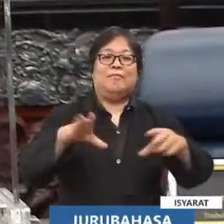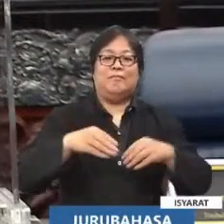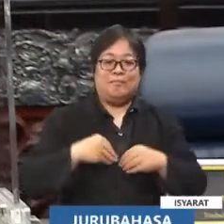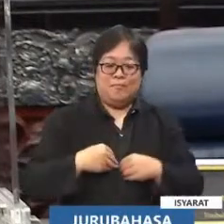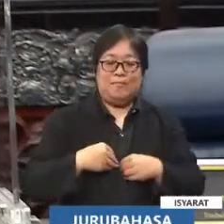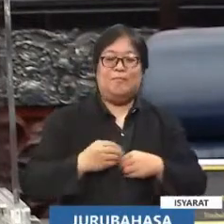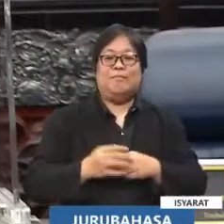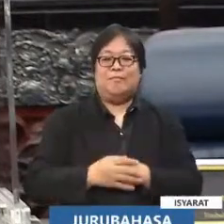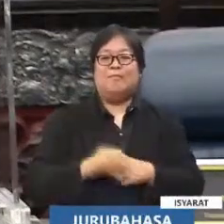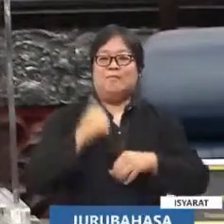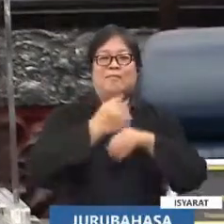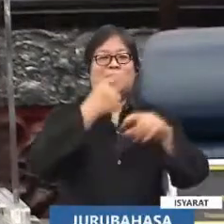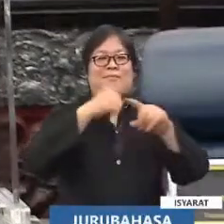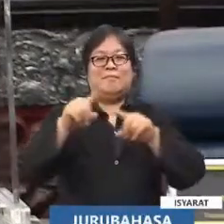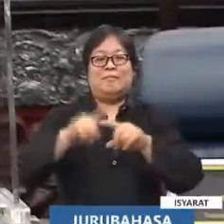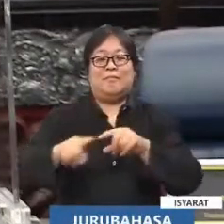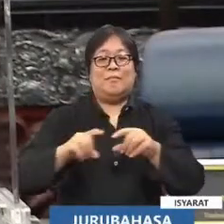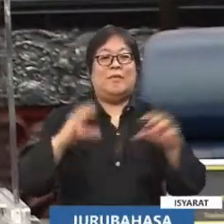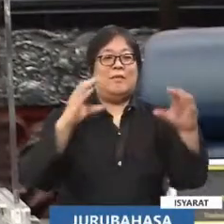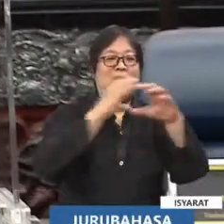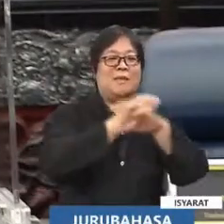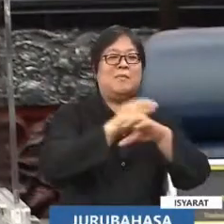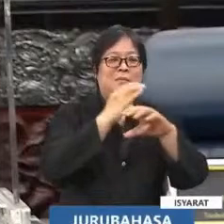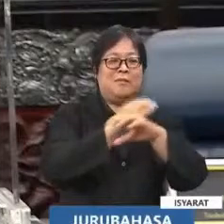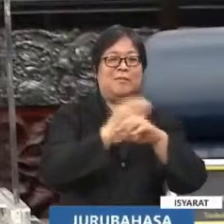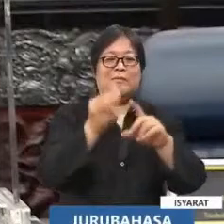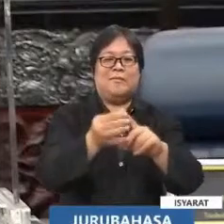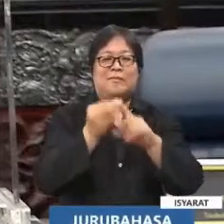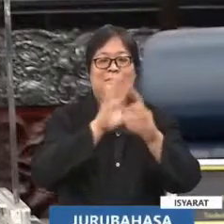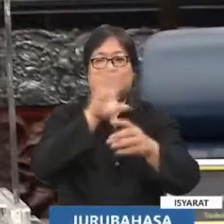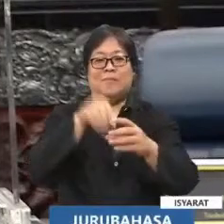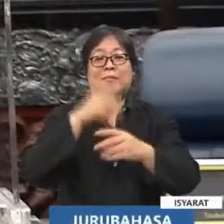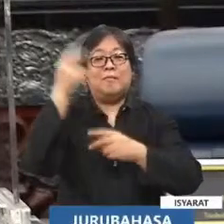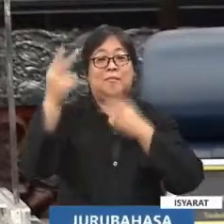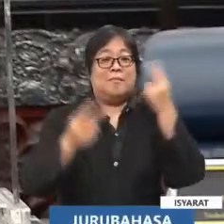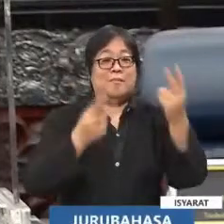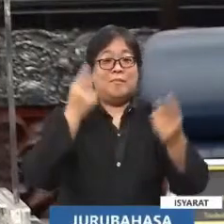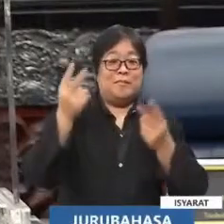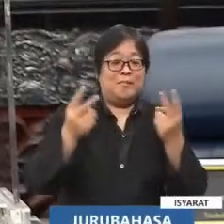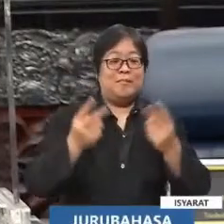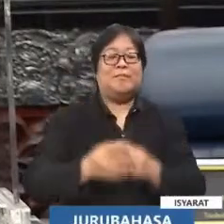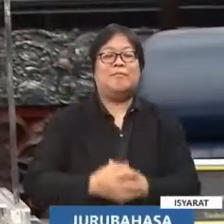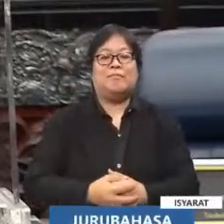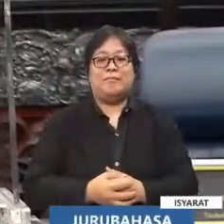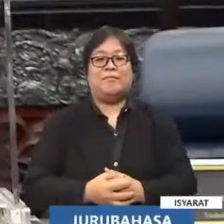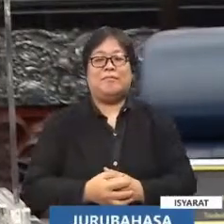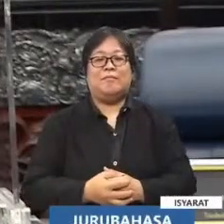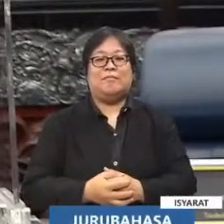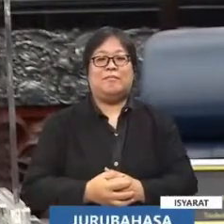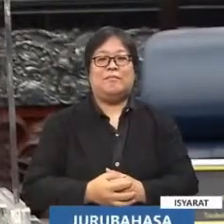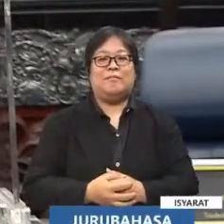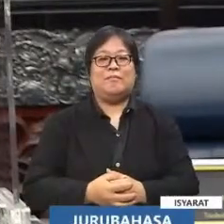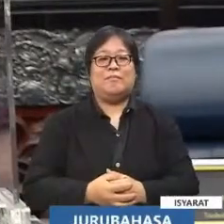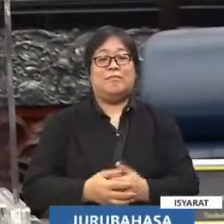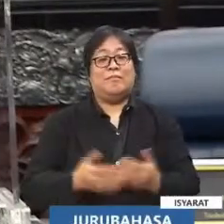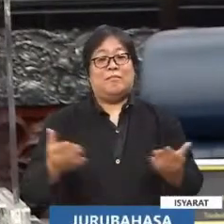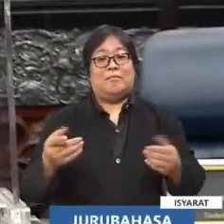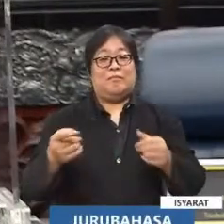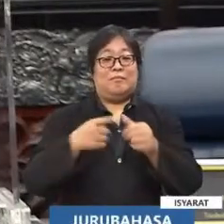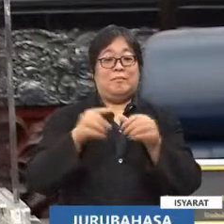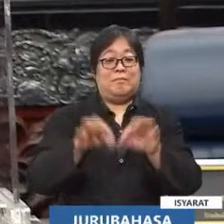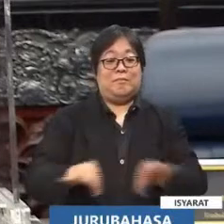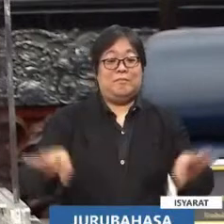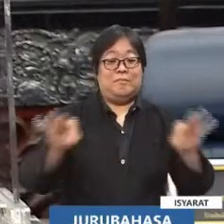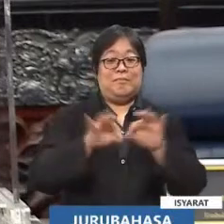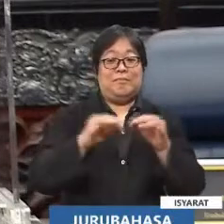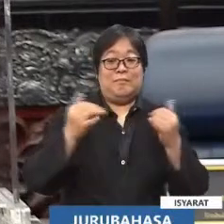bahawa telah wujud pelbagai cabaran khususnya yang melibatkan pelancongan seperti yang saya telah katakan tadi. Yang penting